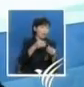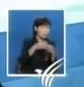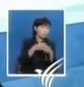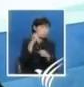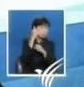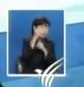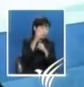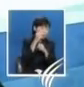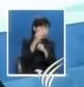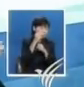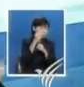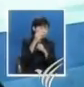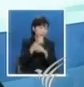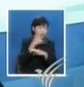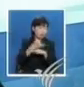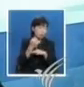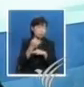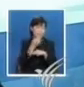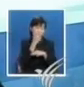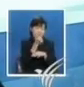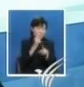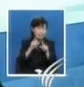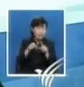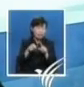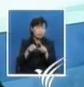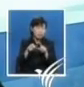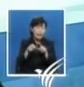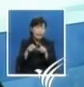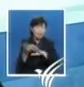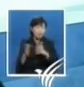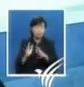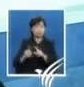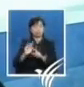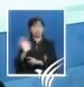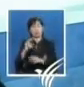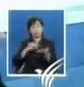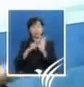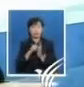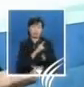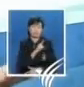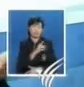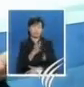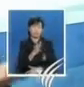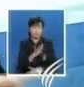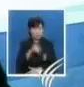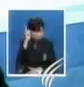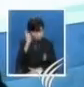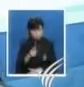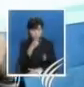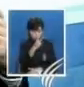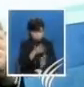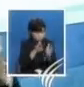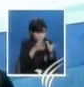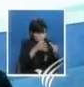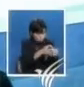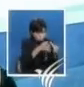อย่างนี้ก็แล้วกันเนี่ยนั่นเป็นการตัดสินใจที่ไม่รับผิดชอบต่อสังคมประเทศชาตินะครับผมก็ยืนยันว่าเราต้องฟังทุกฝ่ายคงไม่